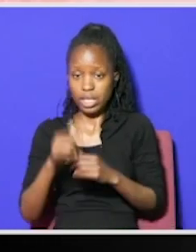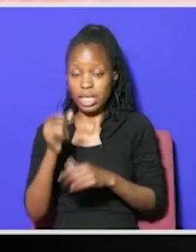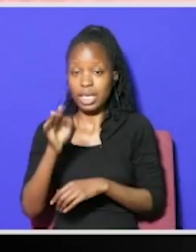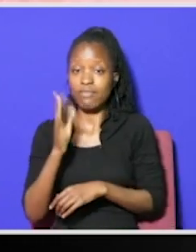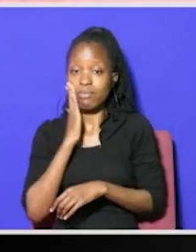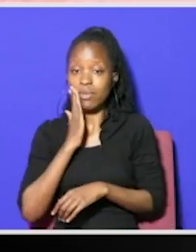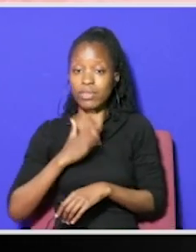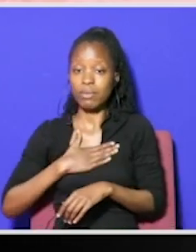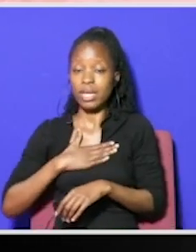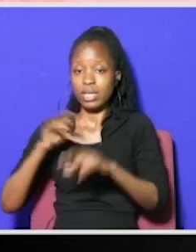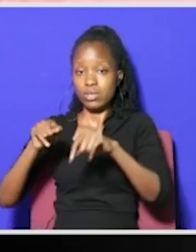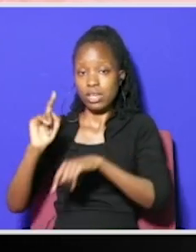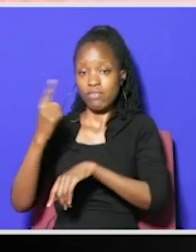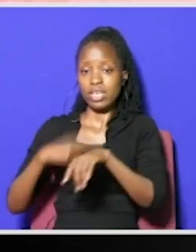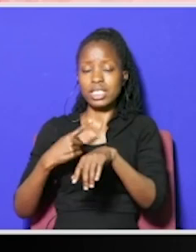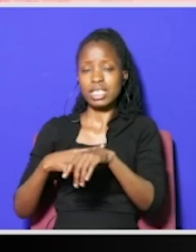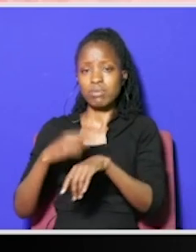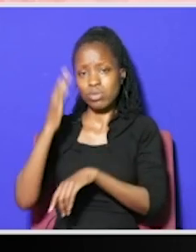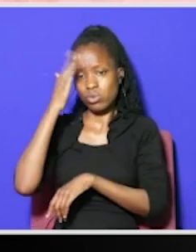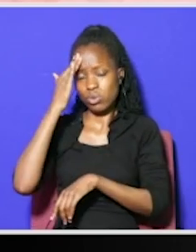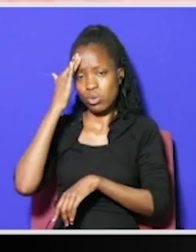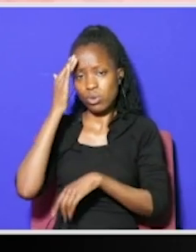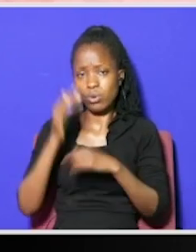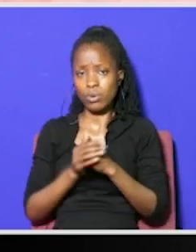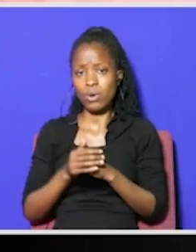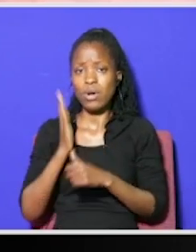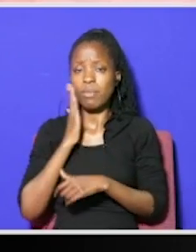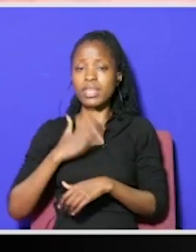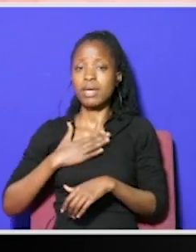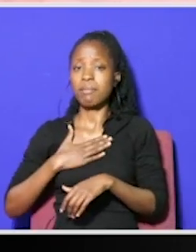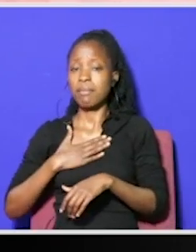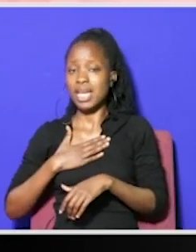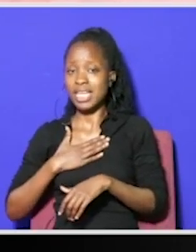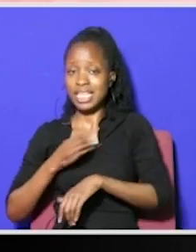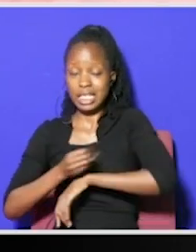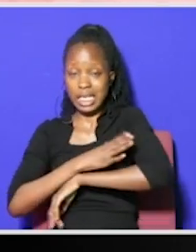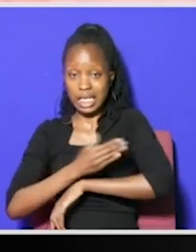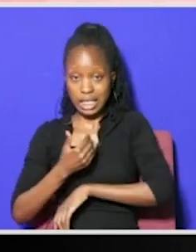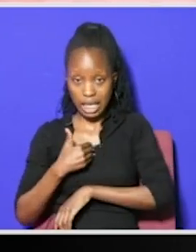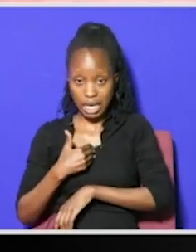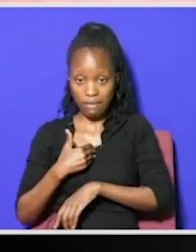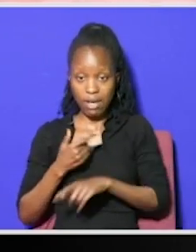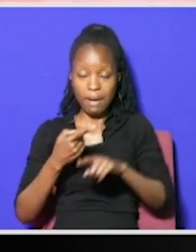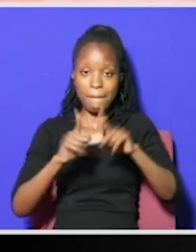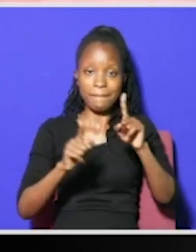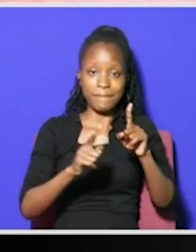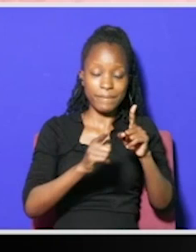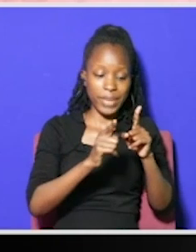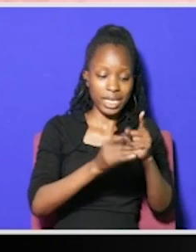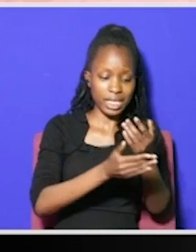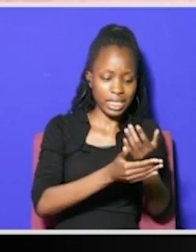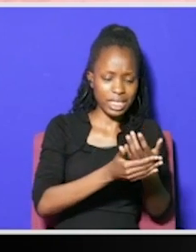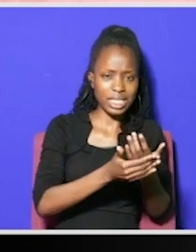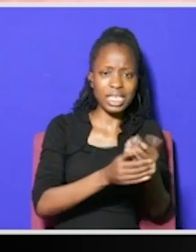mamangu leo ndio for the first time kujua mama alikufa na alikuwa na cancer, lakini alikuwa anatitua mambo